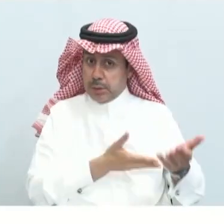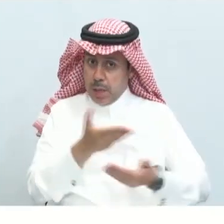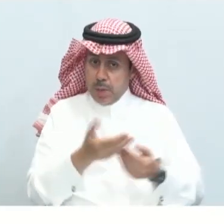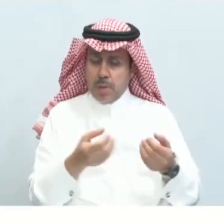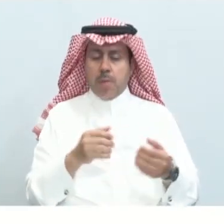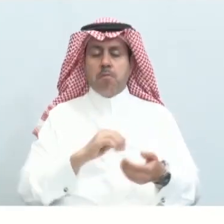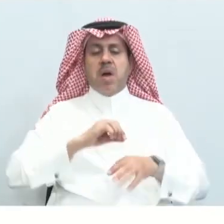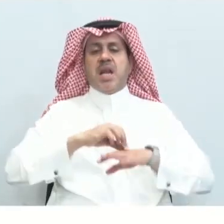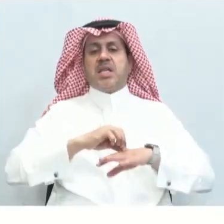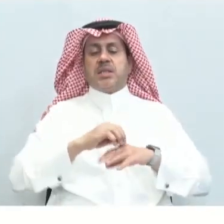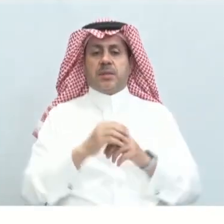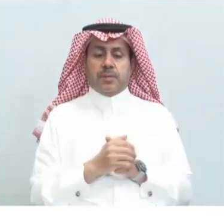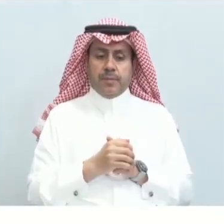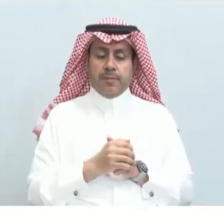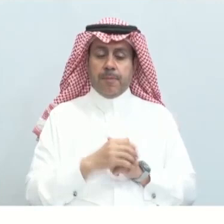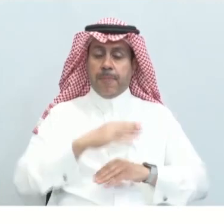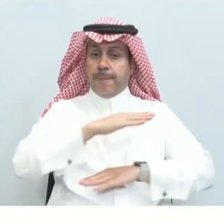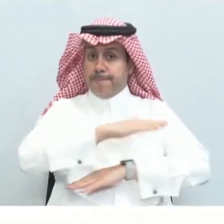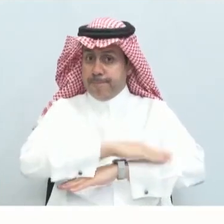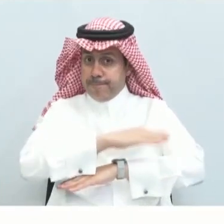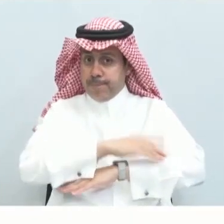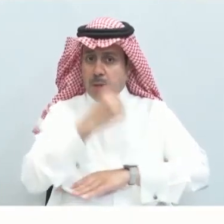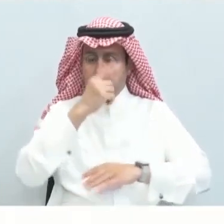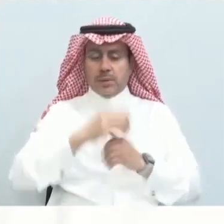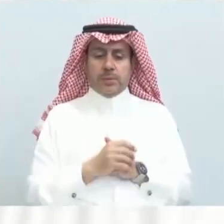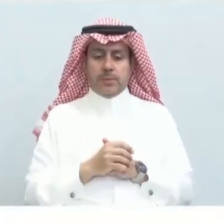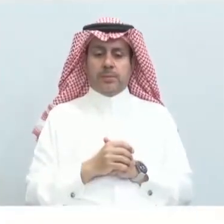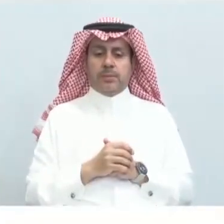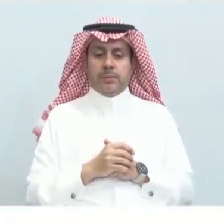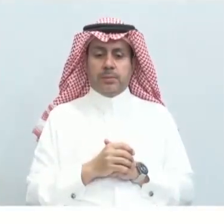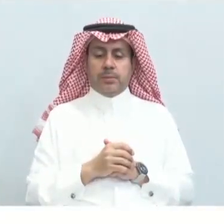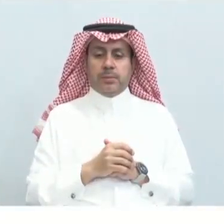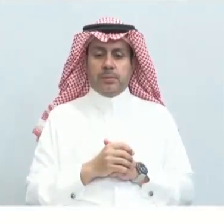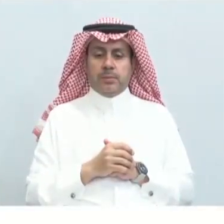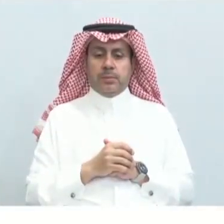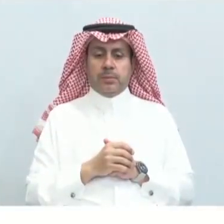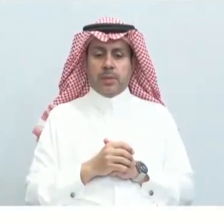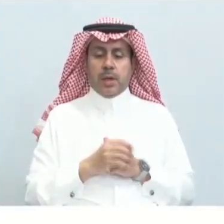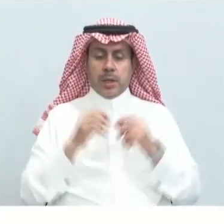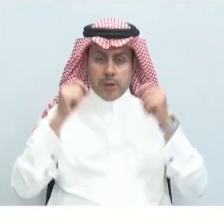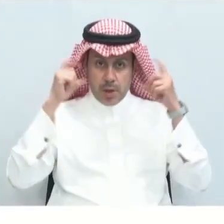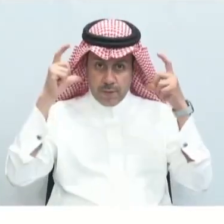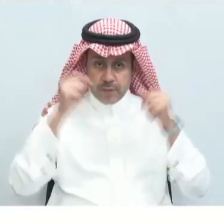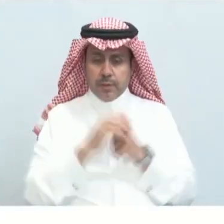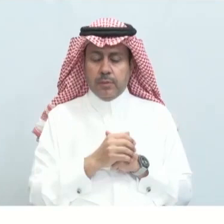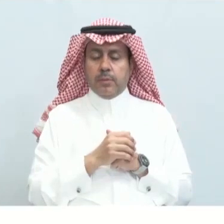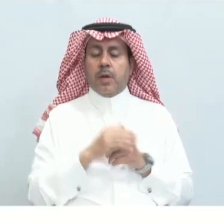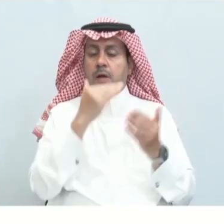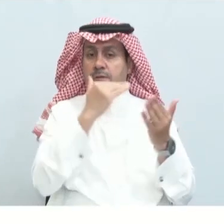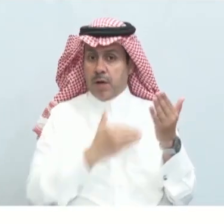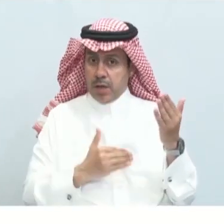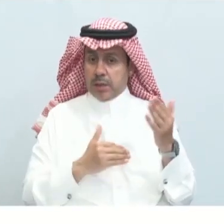الناس ودرسنا هو الاداب واحد نريد ايضا ان نتعرف على فقرات درسنا